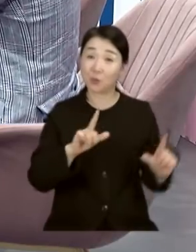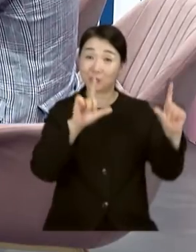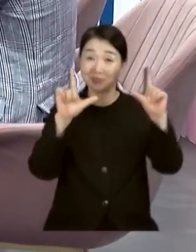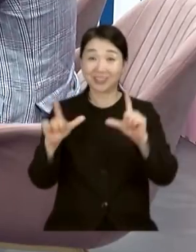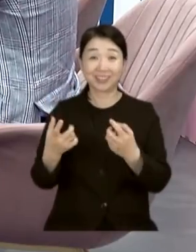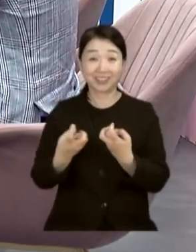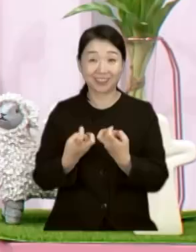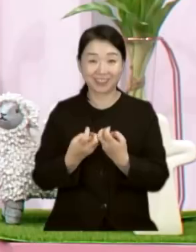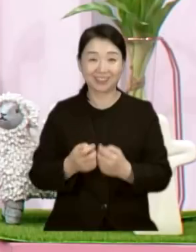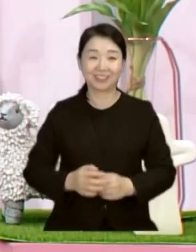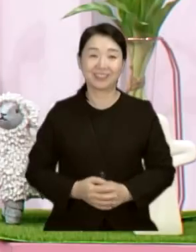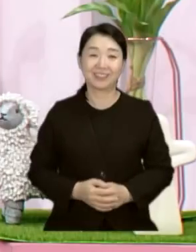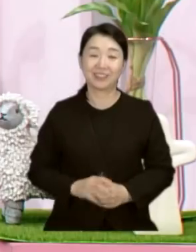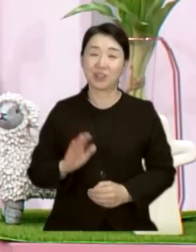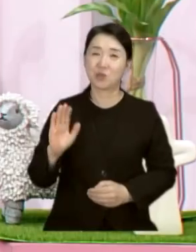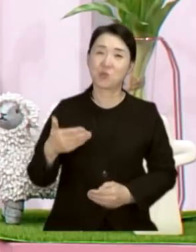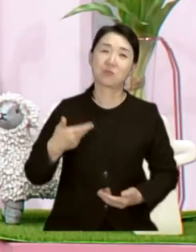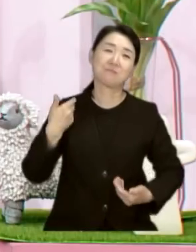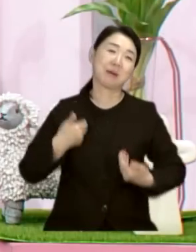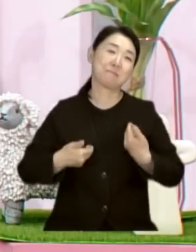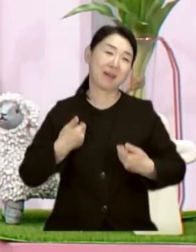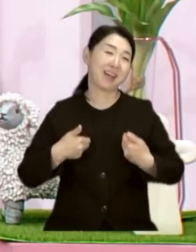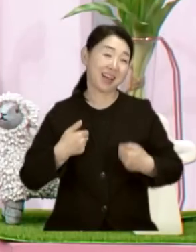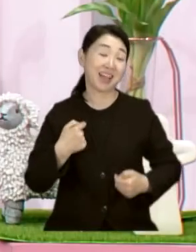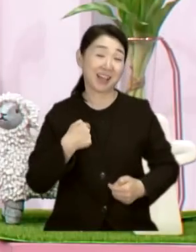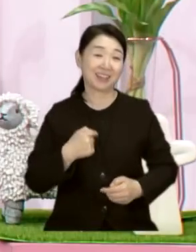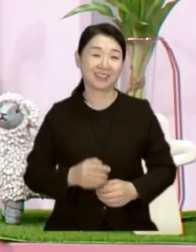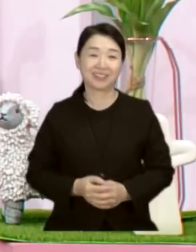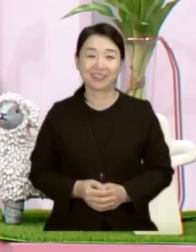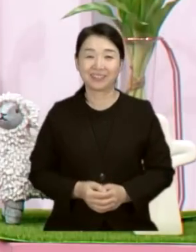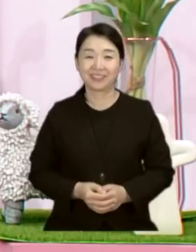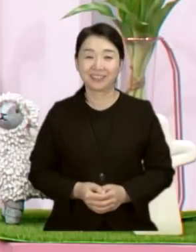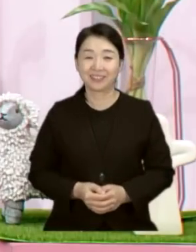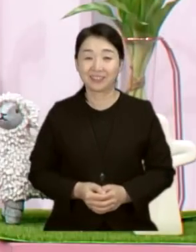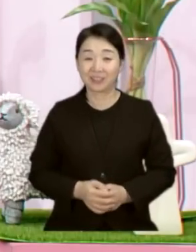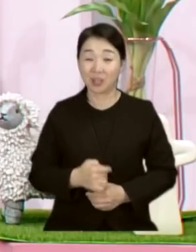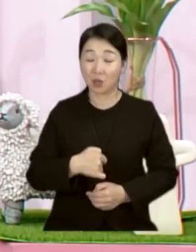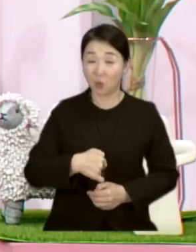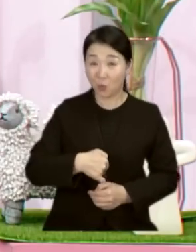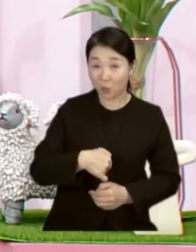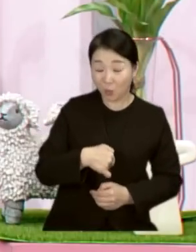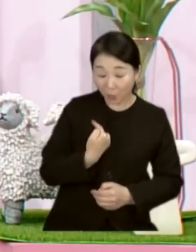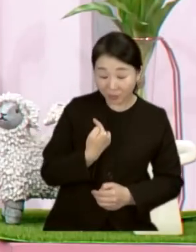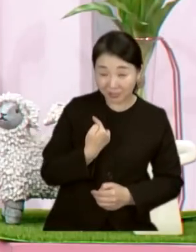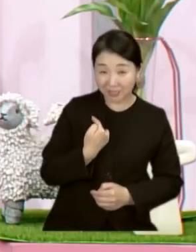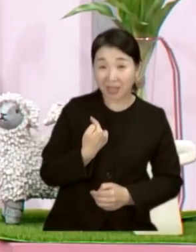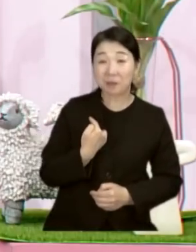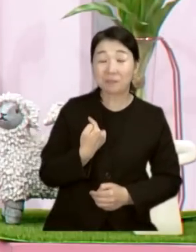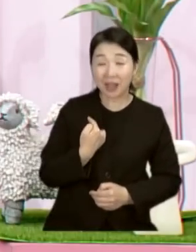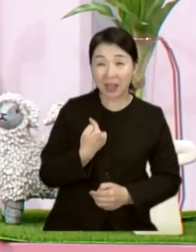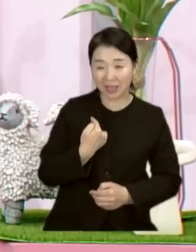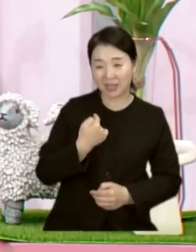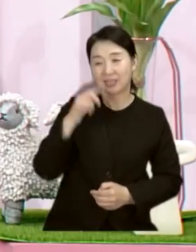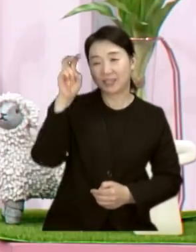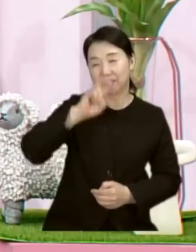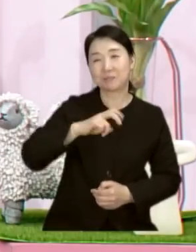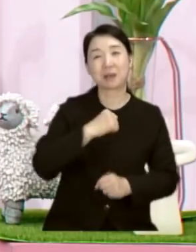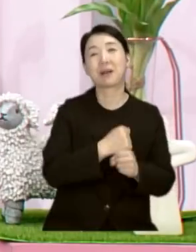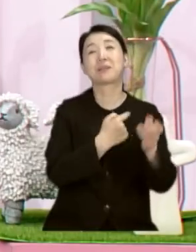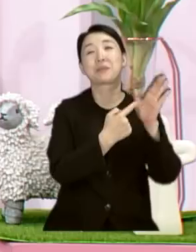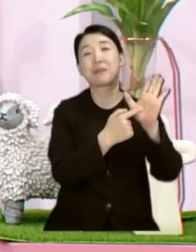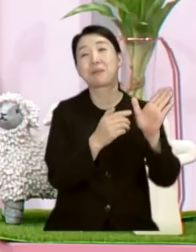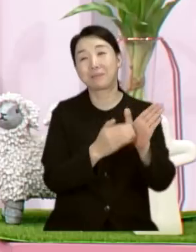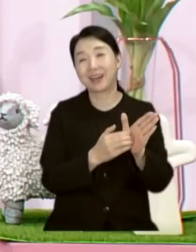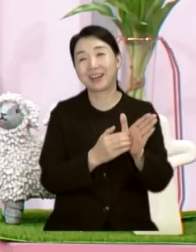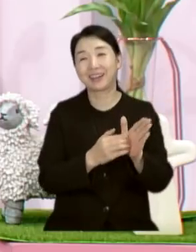요즘? 요즘은 많이 바쁘게 지내고 있어요. 그 혼자 솔로 디지털 싱글이 나와서 네. 우와.